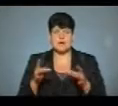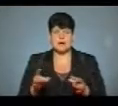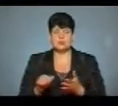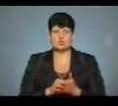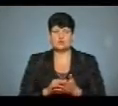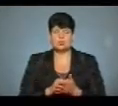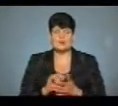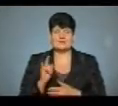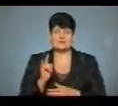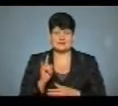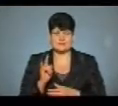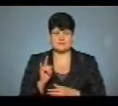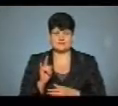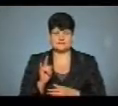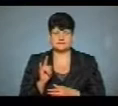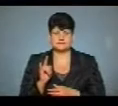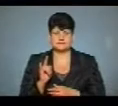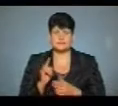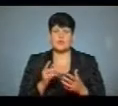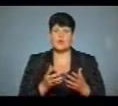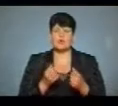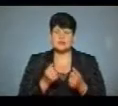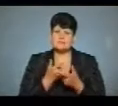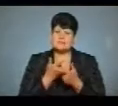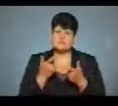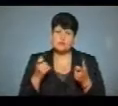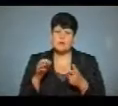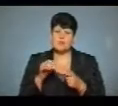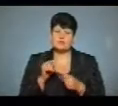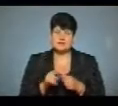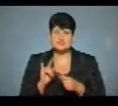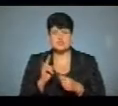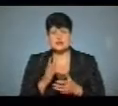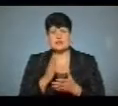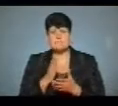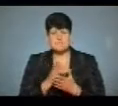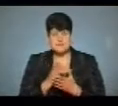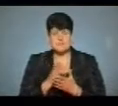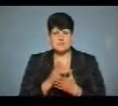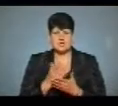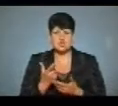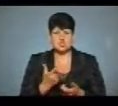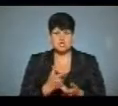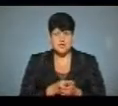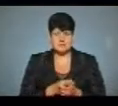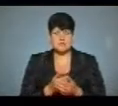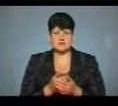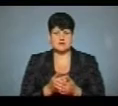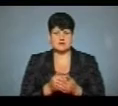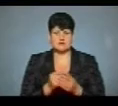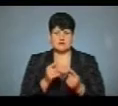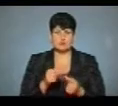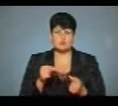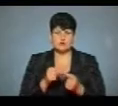документів дитини отримати інформацію про те, чи дитина мала відповідно щеплення, відповідно до